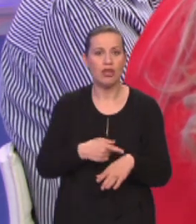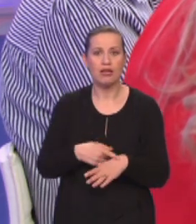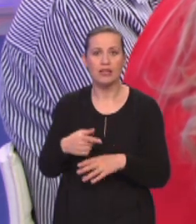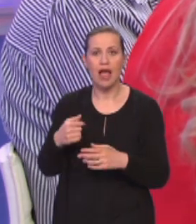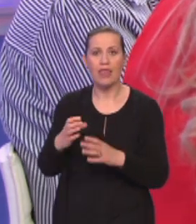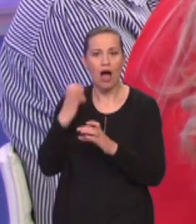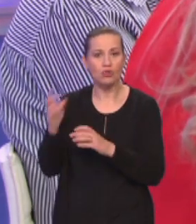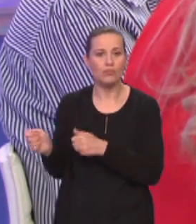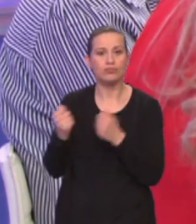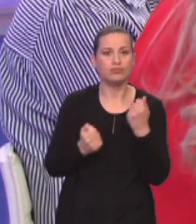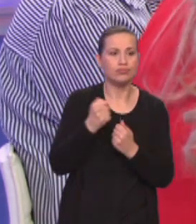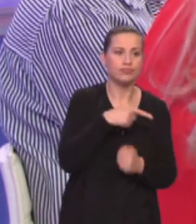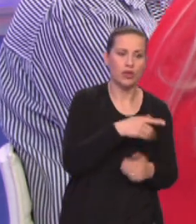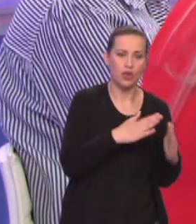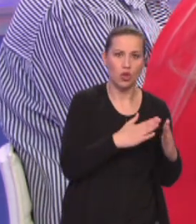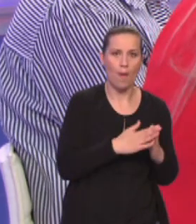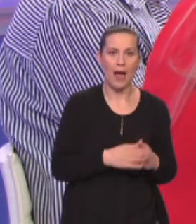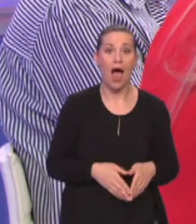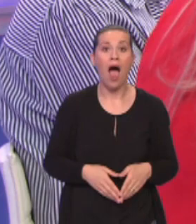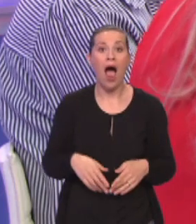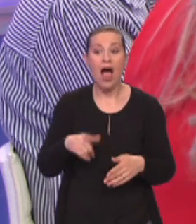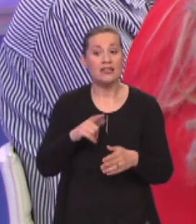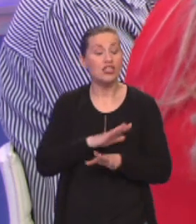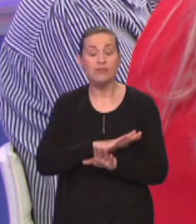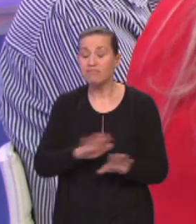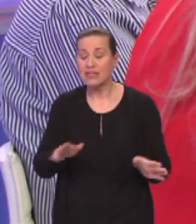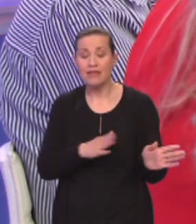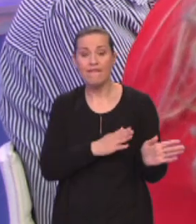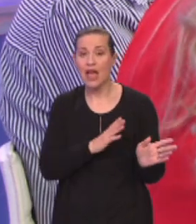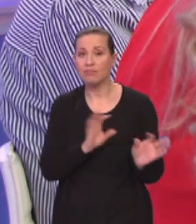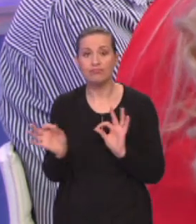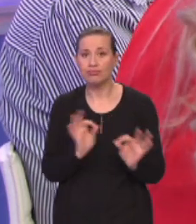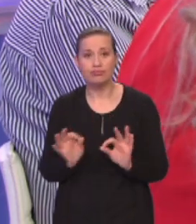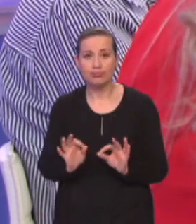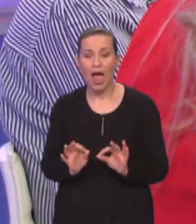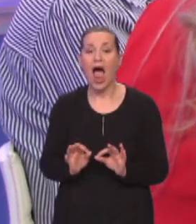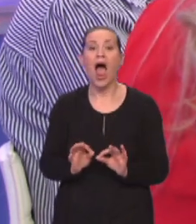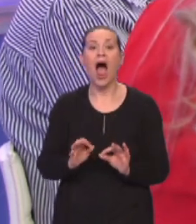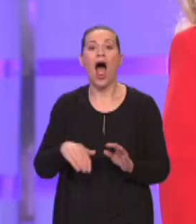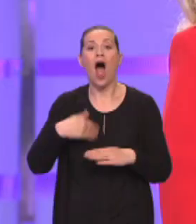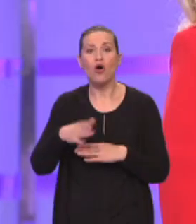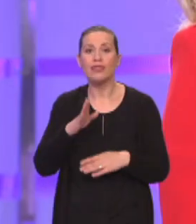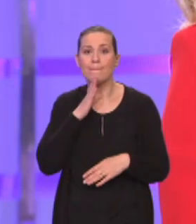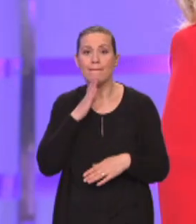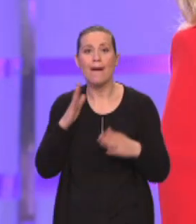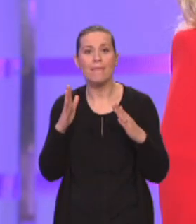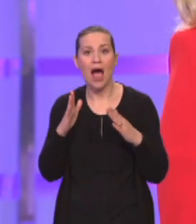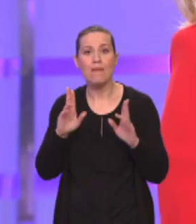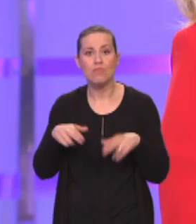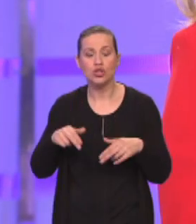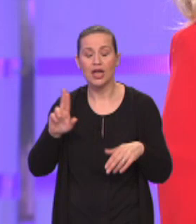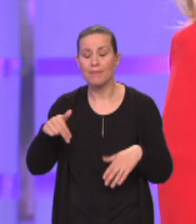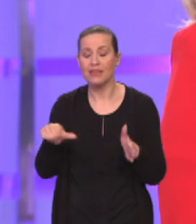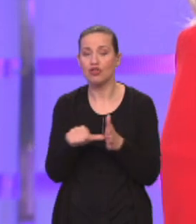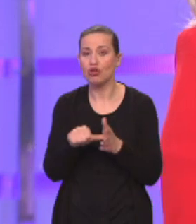sve je uređeno, a majka za to vrijeme može imati normalan život kao svaka raditi, druga majka. I raditi između ostaloga, jer meni je